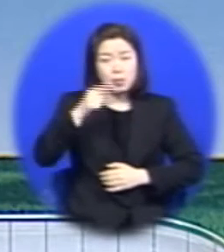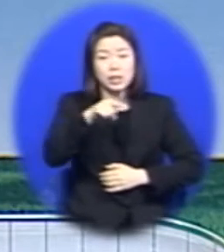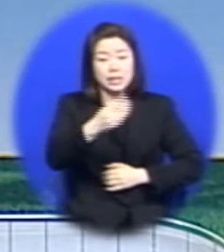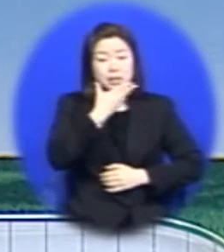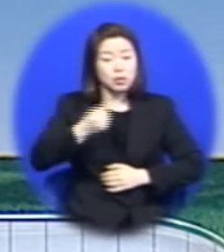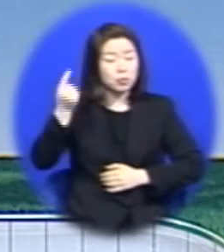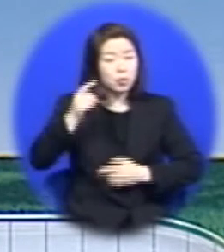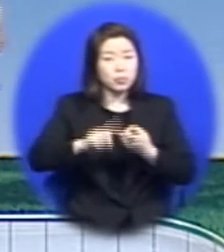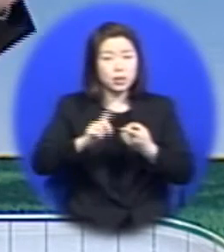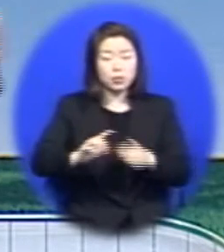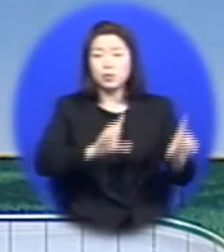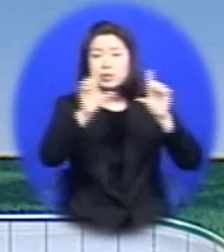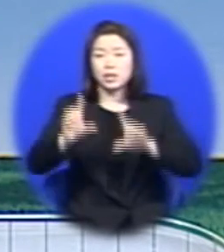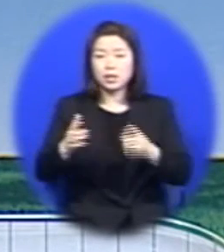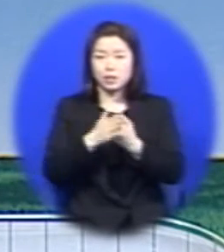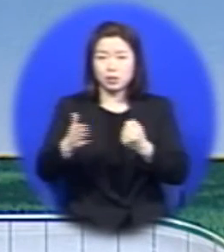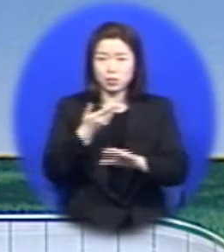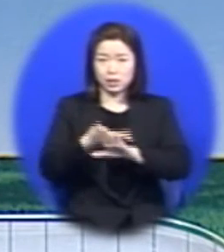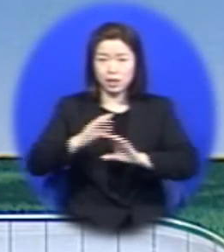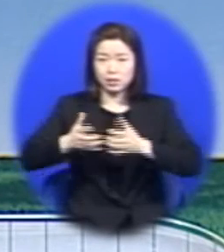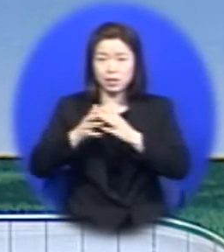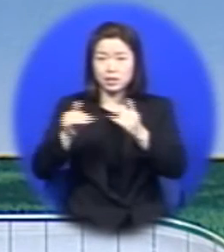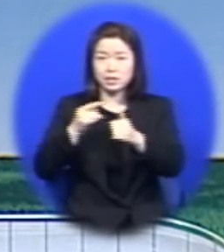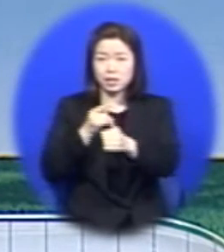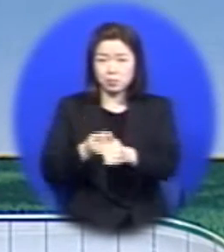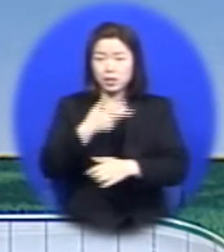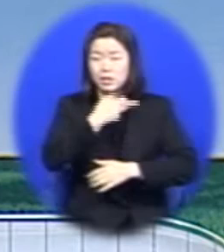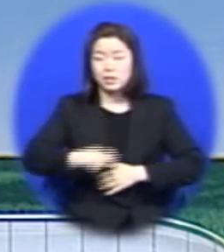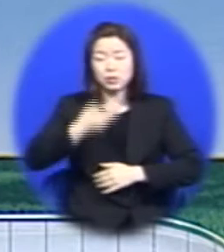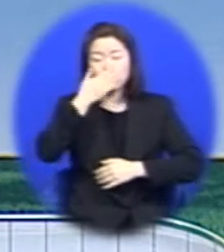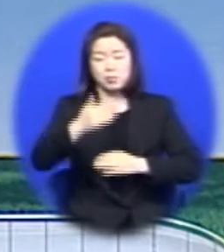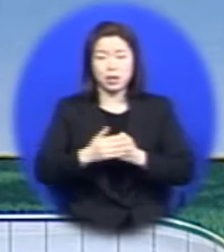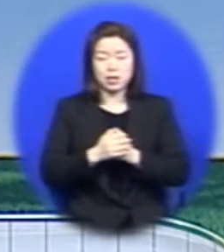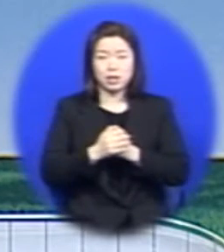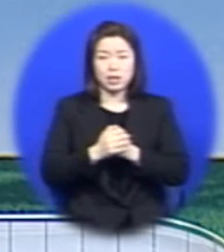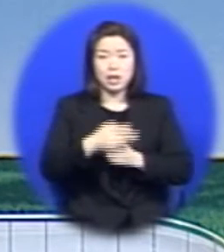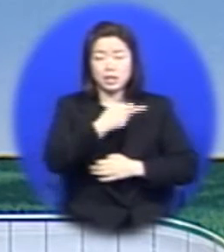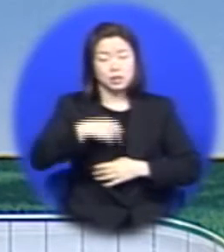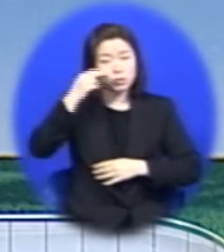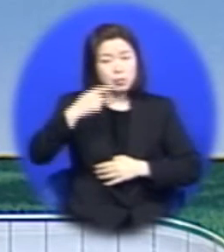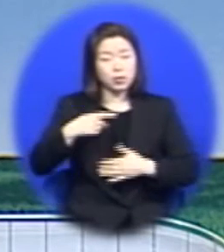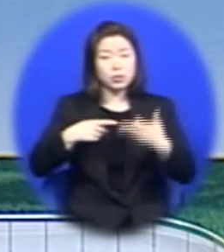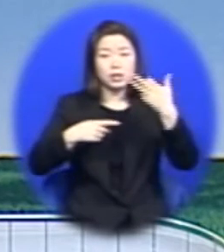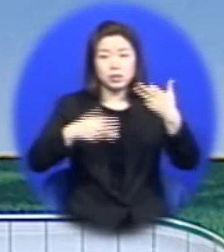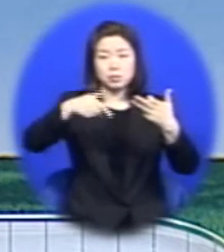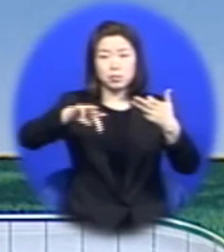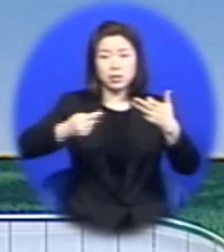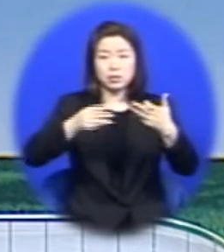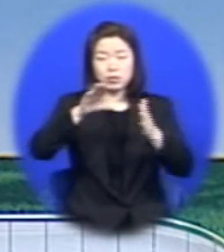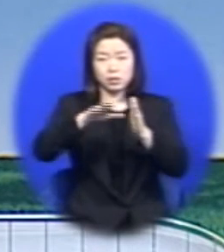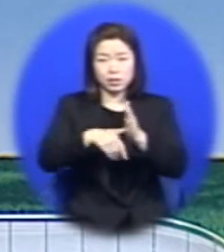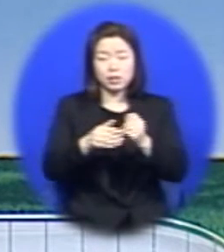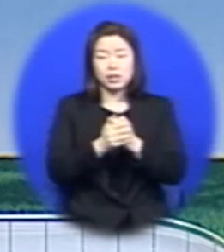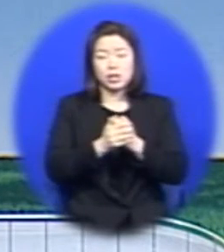복음대로 살았기 때문에 이방인의 사도가 된 겁니다. 사도 바울은 18절에서 아주 매우 중요한 언급을